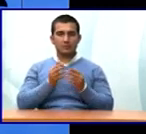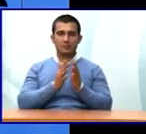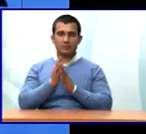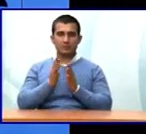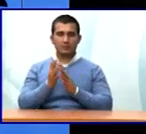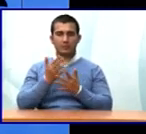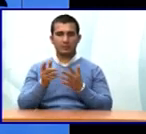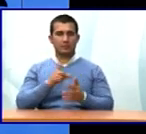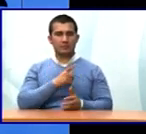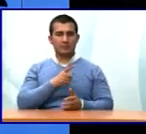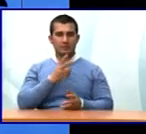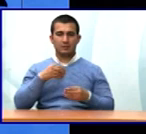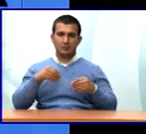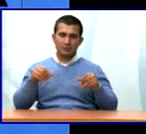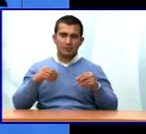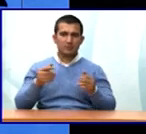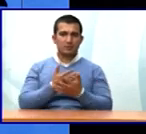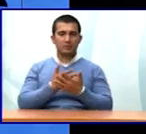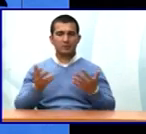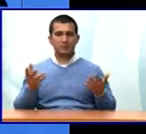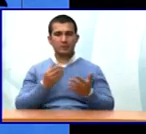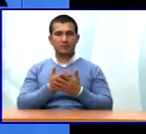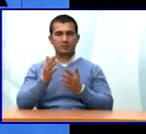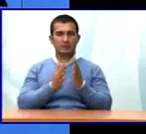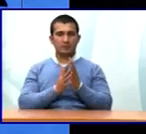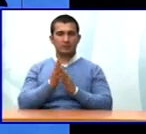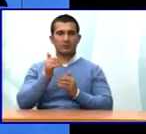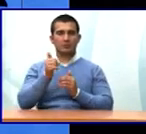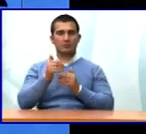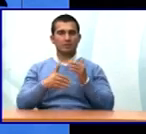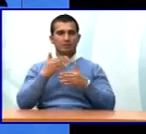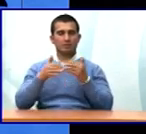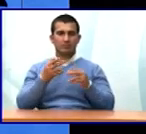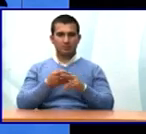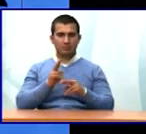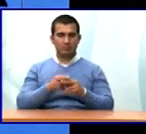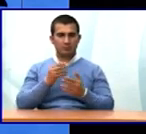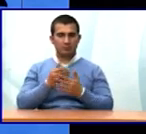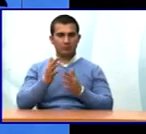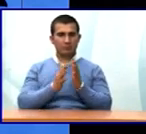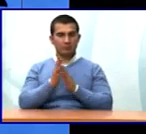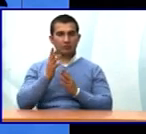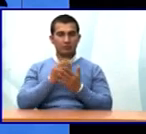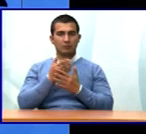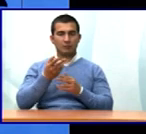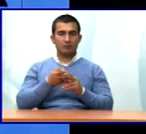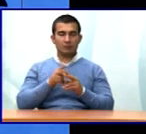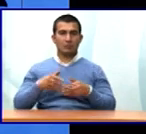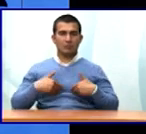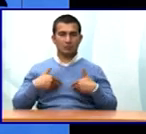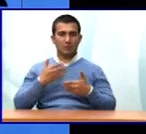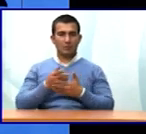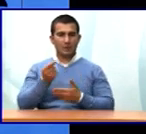poliz ekinlari, dala ekinlarini hosildorligini rivojlantirish, ko'paytirish maqsadida mineral o'g'itlardan